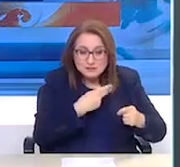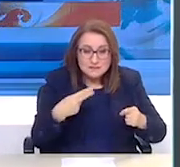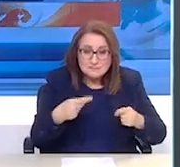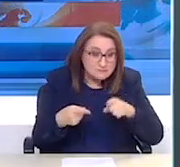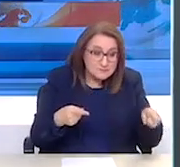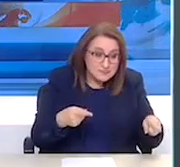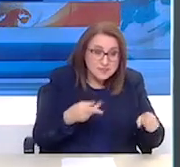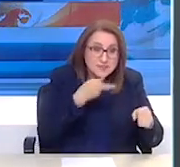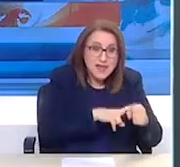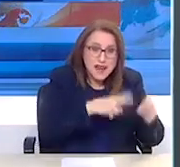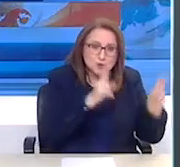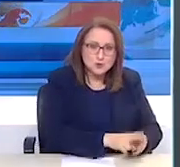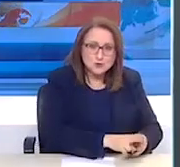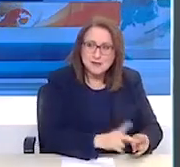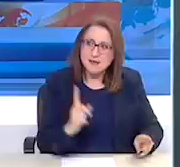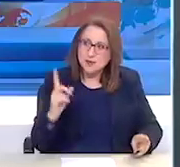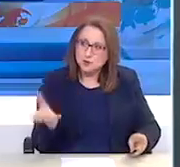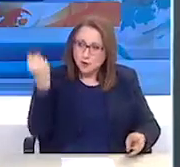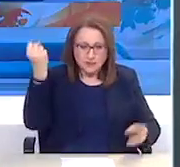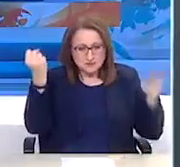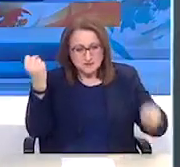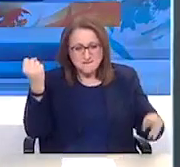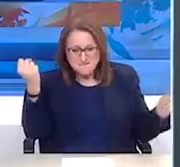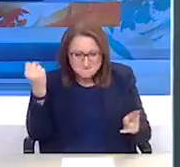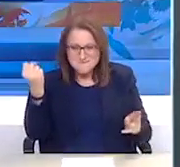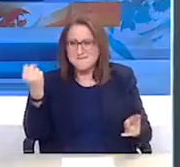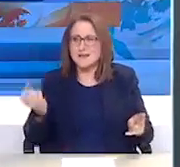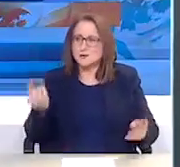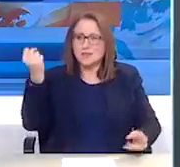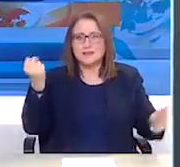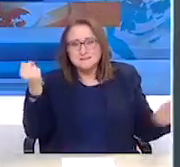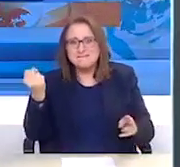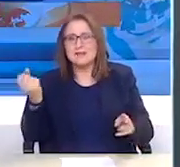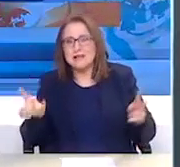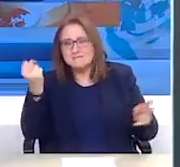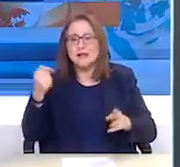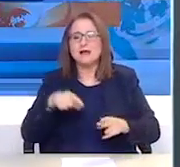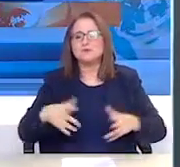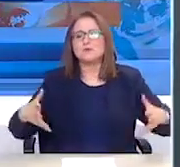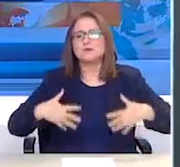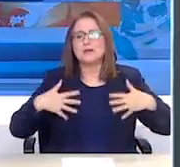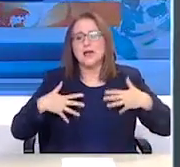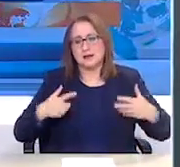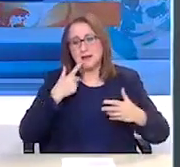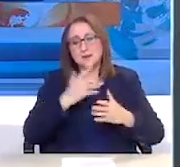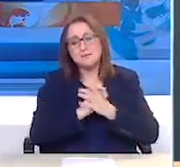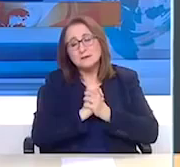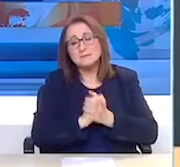στις οικογένειες και στους ανθρώπους που έχασαν τους δικούς τους, τους δικούς μας ήρωες, αυτή τη μάχη για τη ζωή. Σας ευχαριστώ.